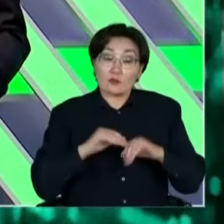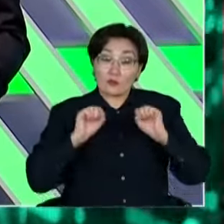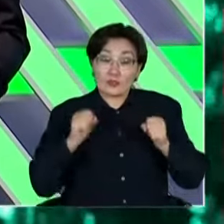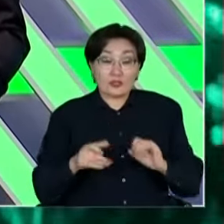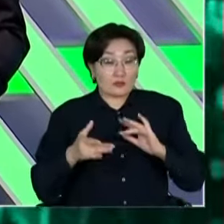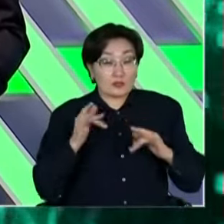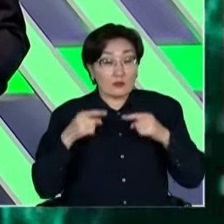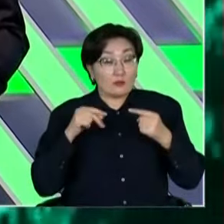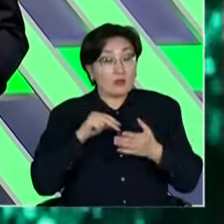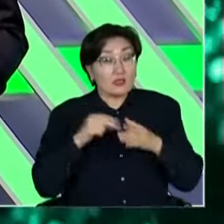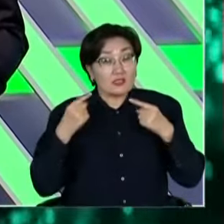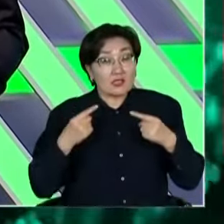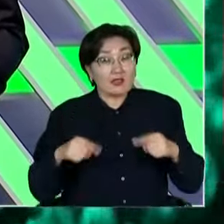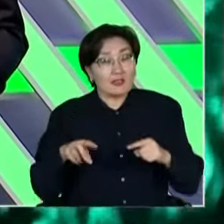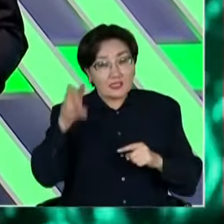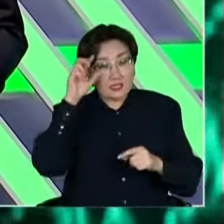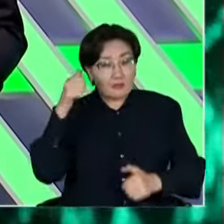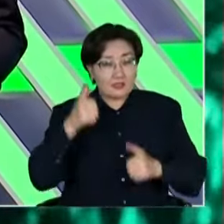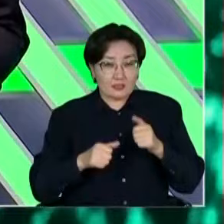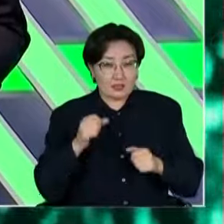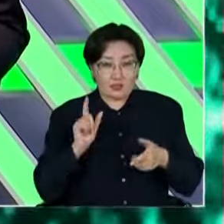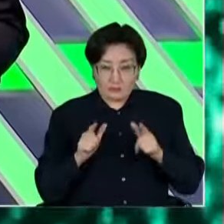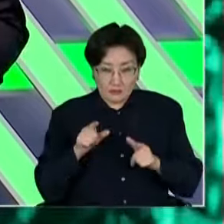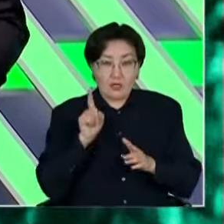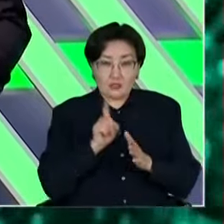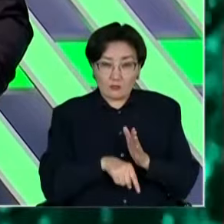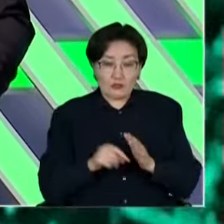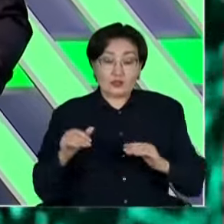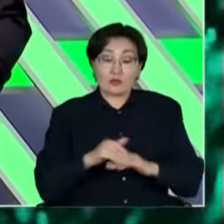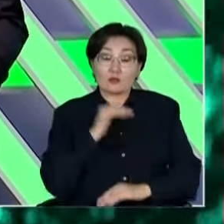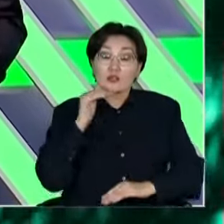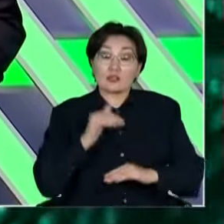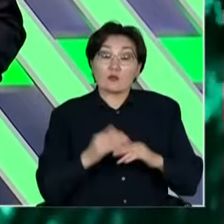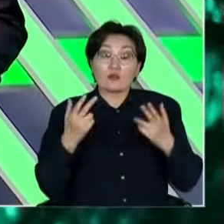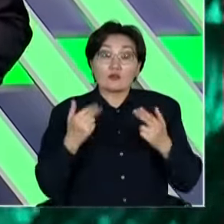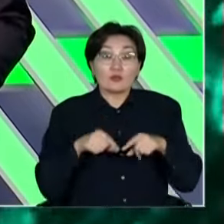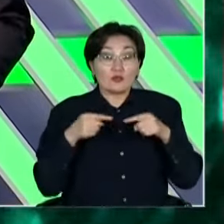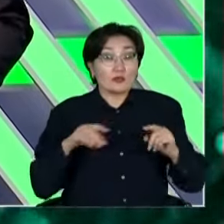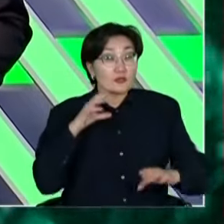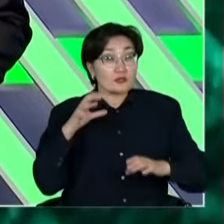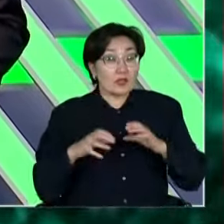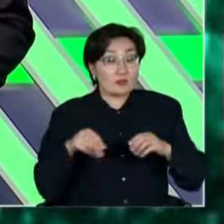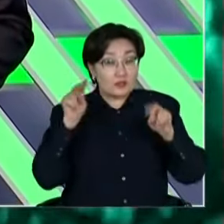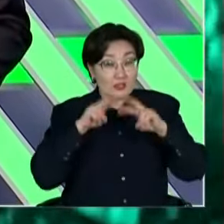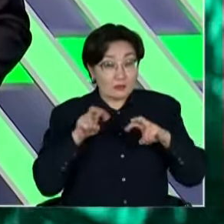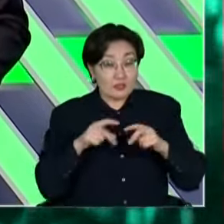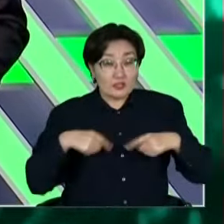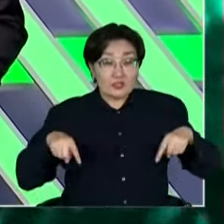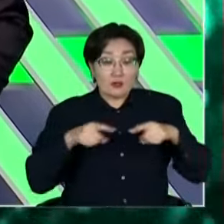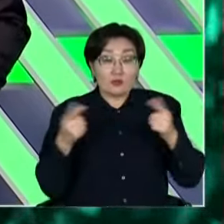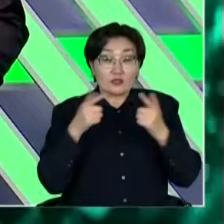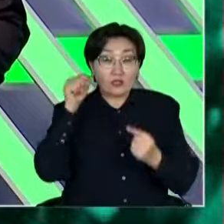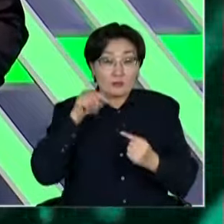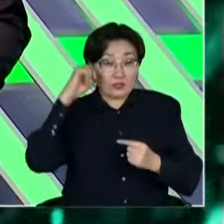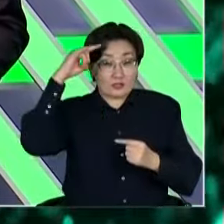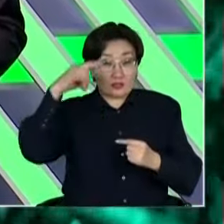бағасы басқа елдермен салыстырғанда шынымен арзан ба? Қалай зерттедің? Кеш жарығын Беталі, түрлі халықаралық талдау агенттіктерінің дерегінше